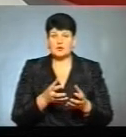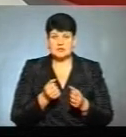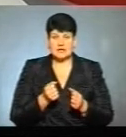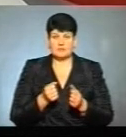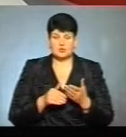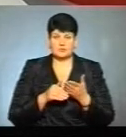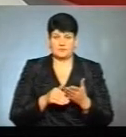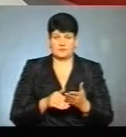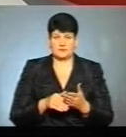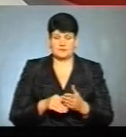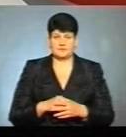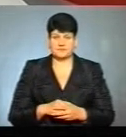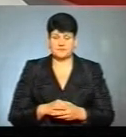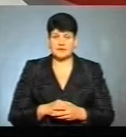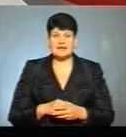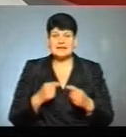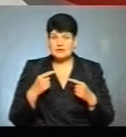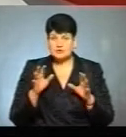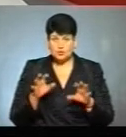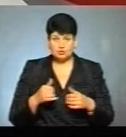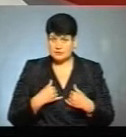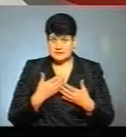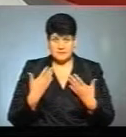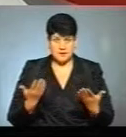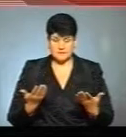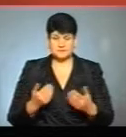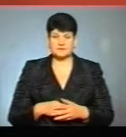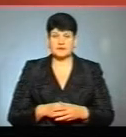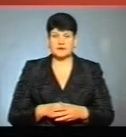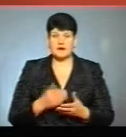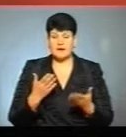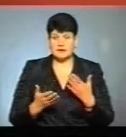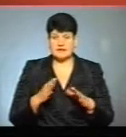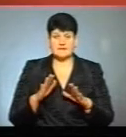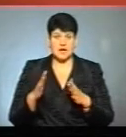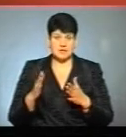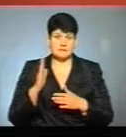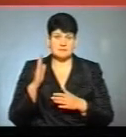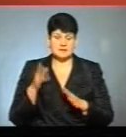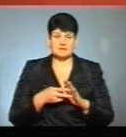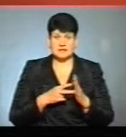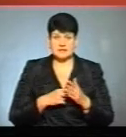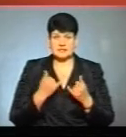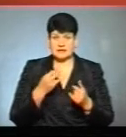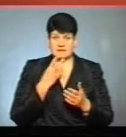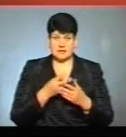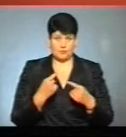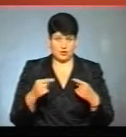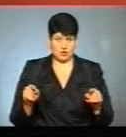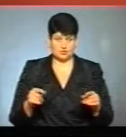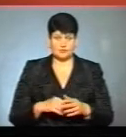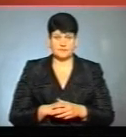відповідну субвенцію з державного бюджету. Іншого закону в нас немає, але варіанти перспективних планів зараз виглядають